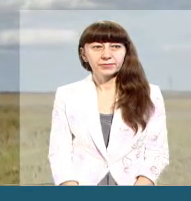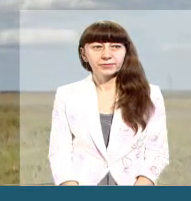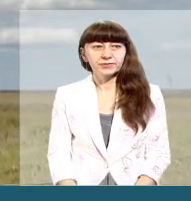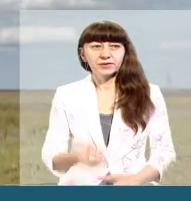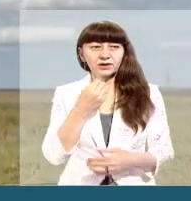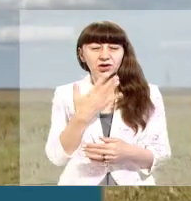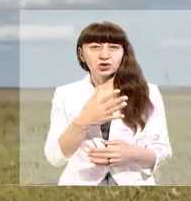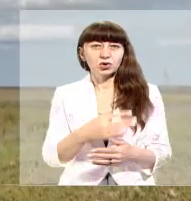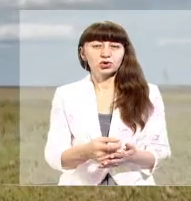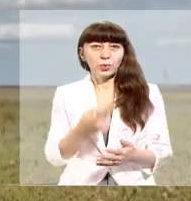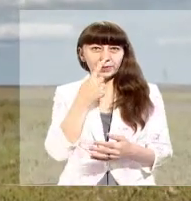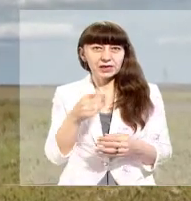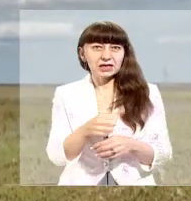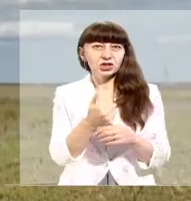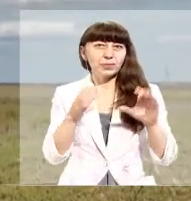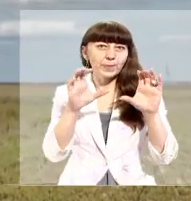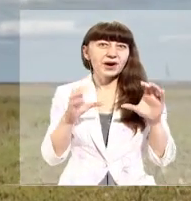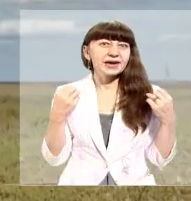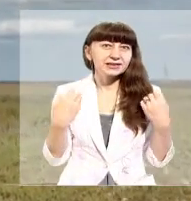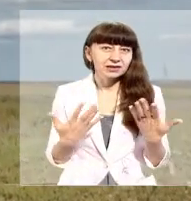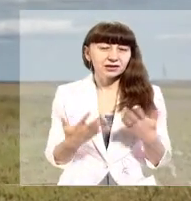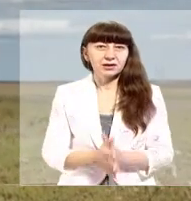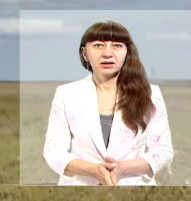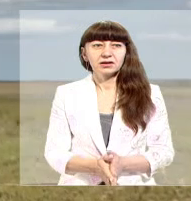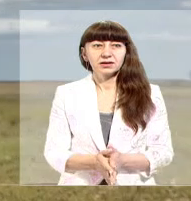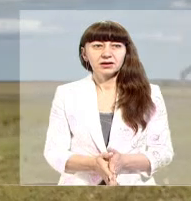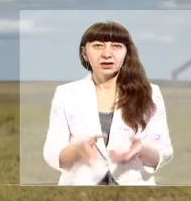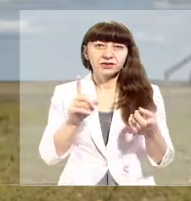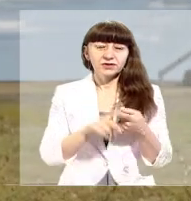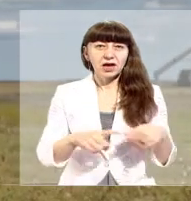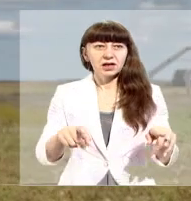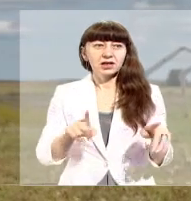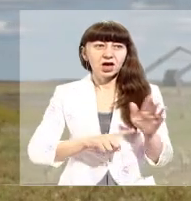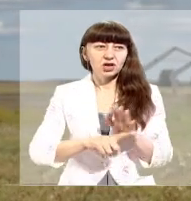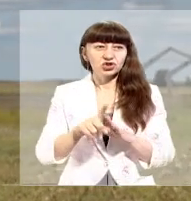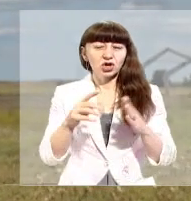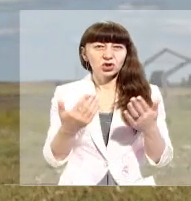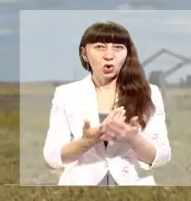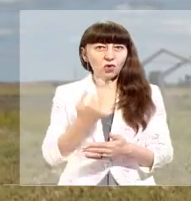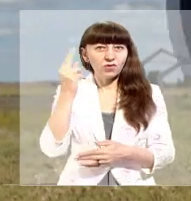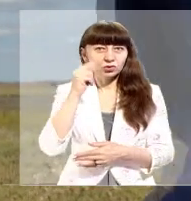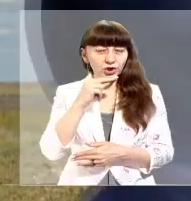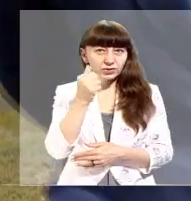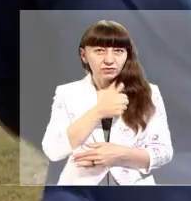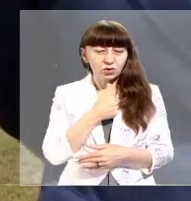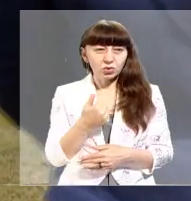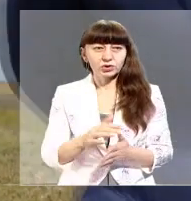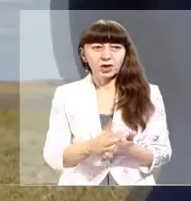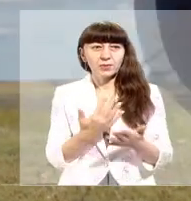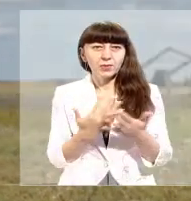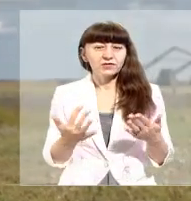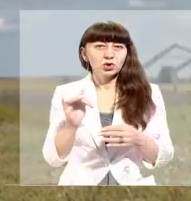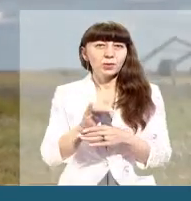Хорошо, что в канун праздника Дня Конституции, да, и вот к началу нового учебного года, да, мы